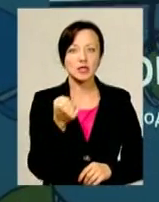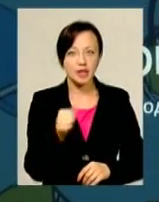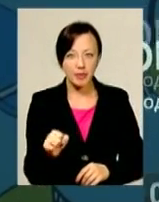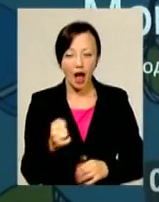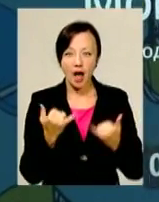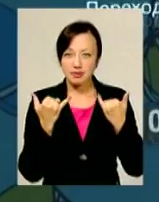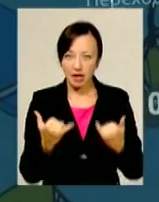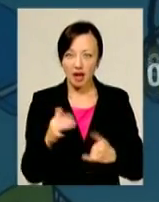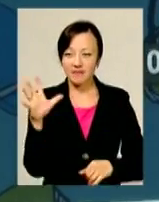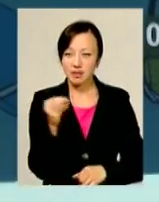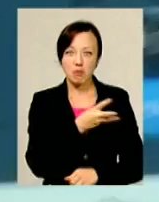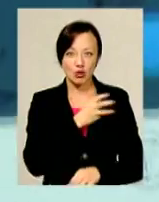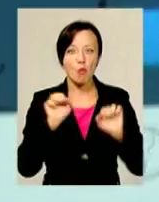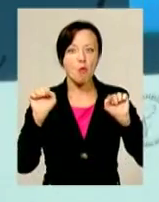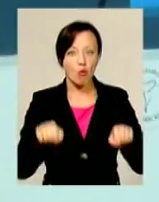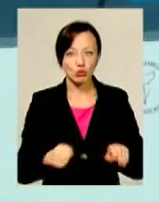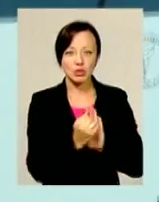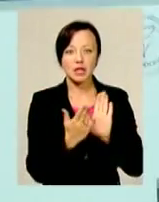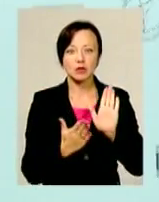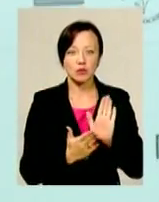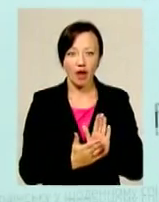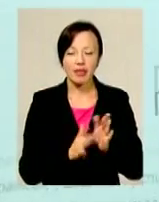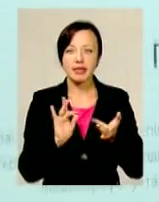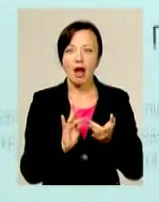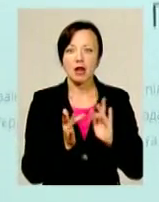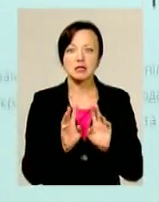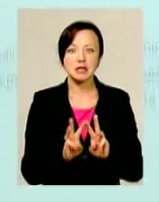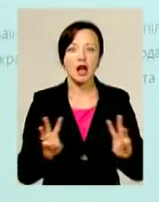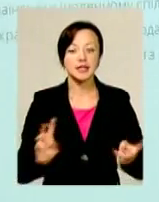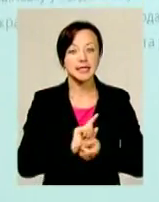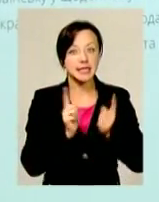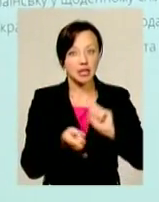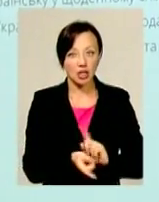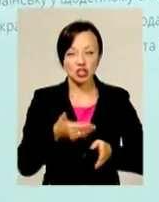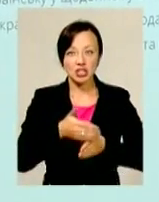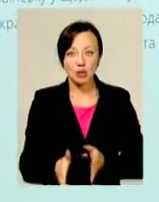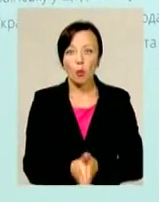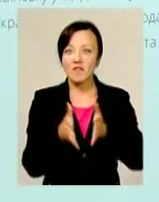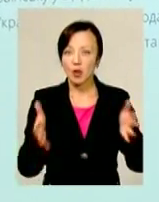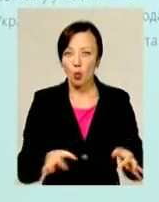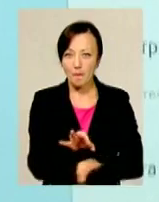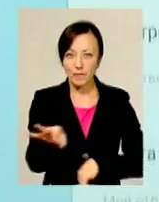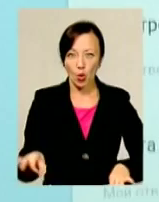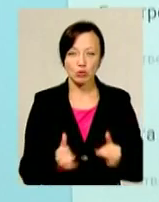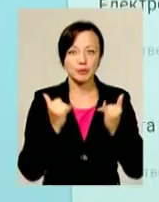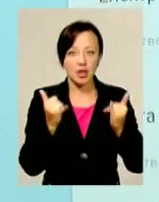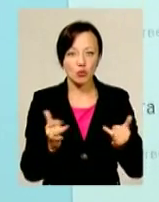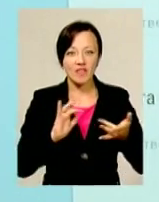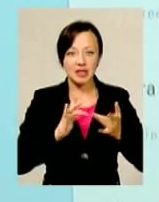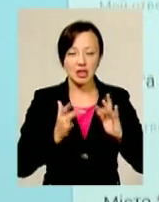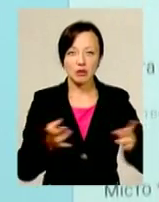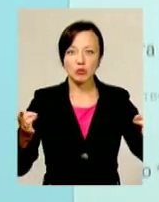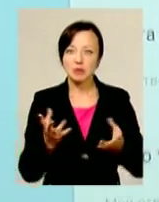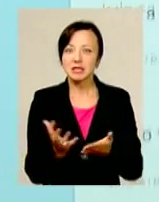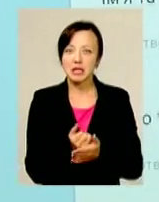вже зараз усі охочі можуть зареєструватися на сайті та стати частиною великого проєкту. Для цього в мережі інтернет